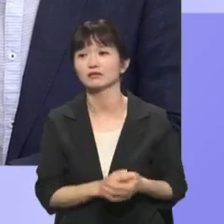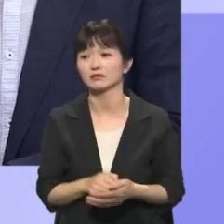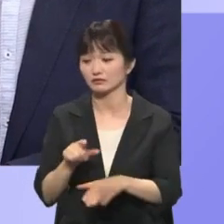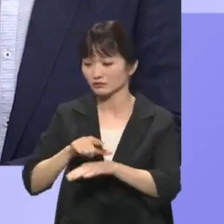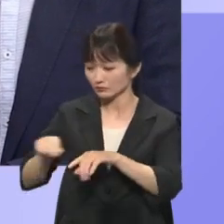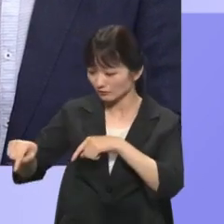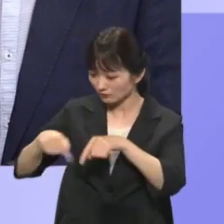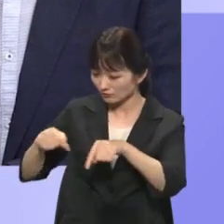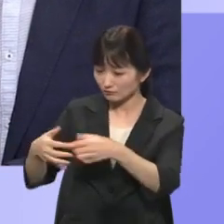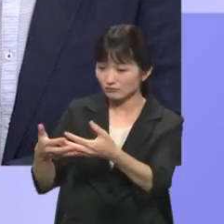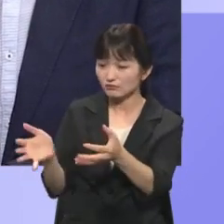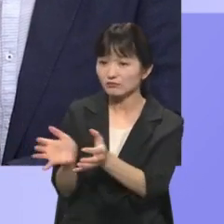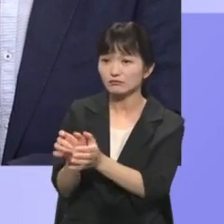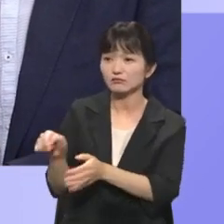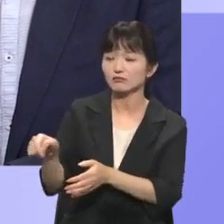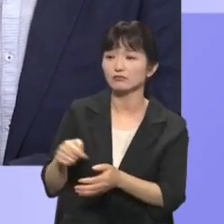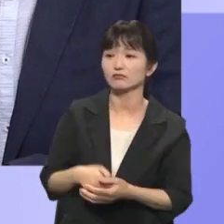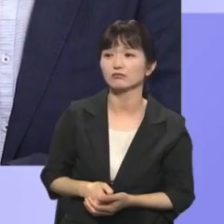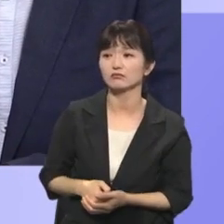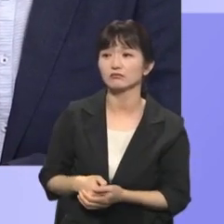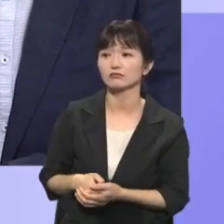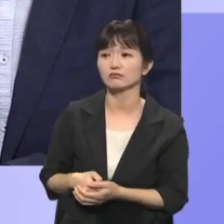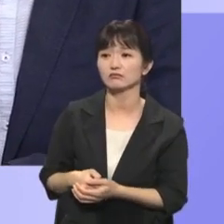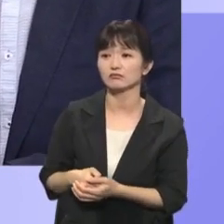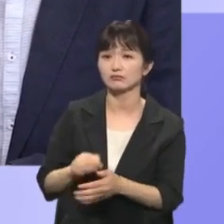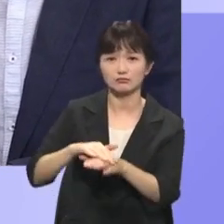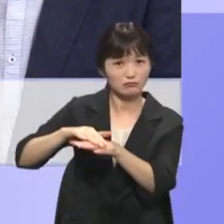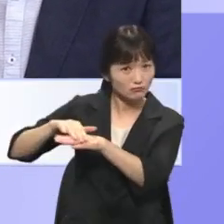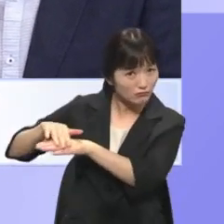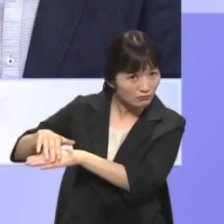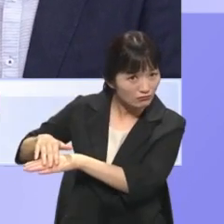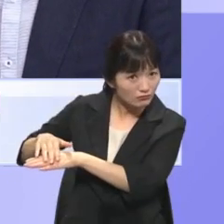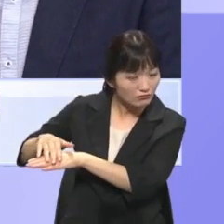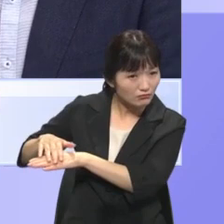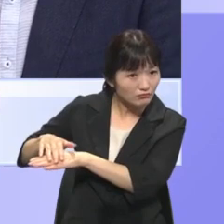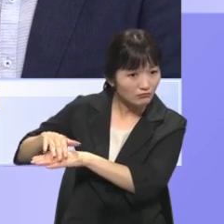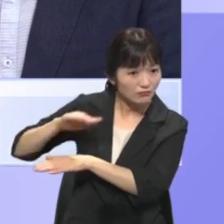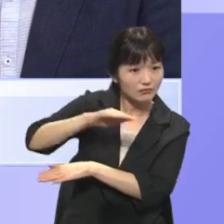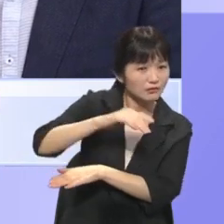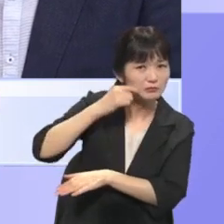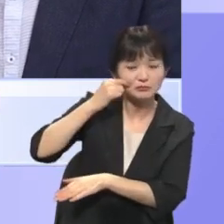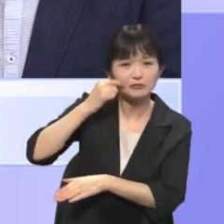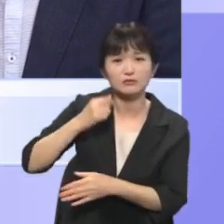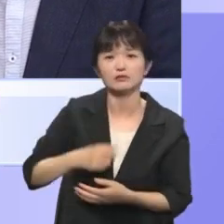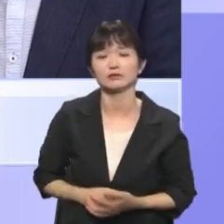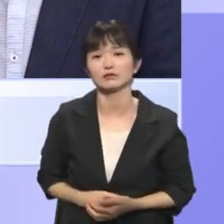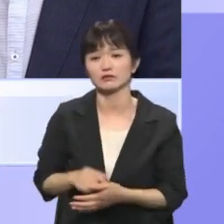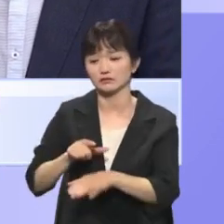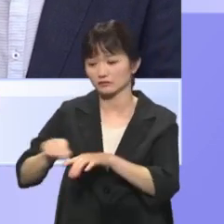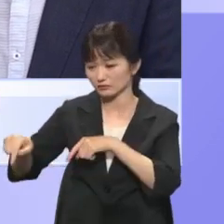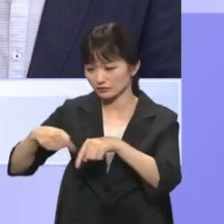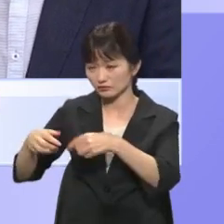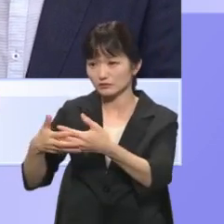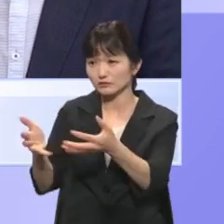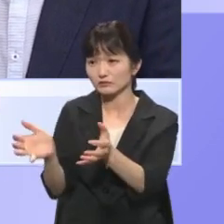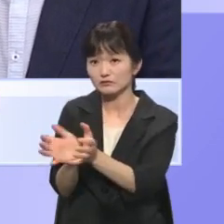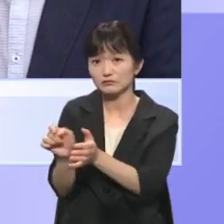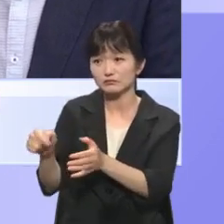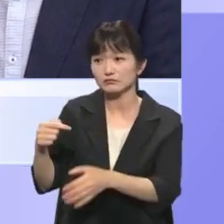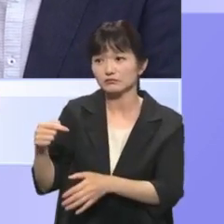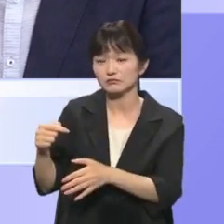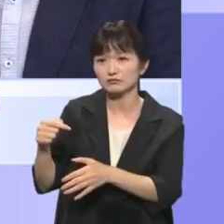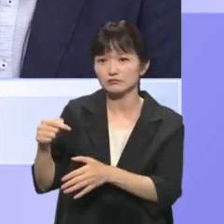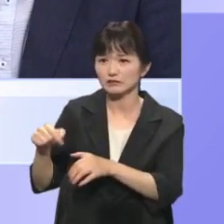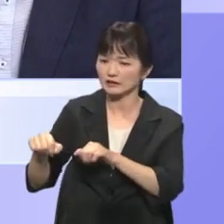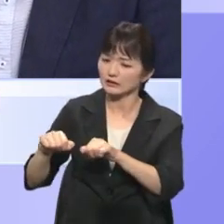지자체는 그 범위에서 벗어나게 되는 겁니다 손을 놓게 되는 것이기 때문에 오히려 또 지자체의 지방 자체의